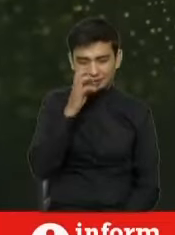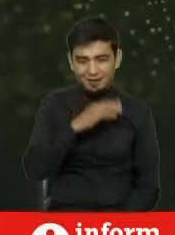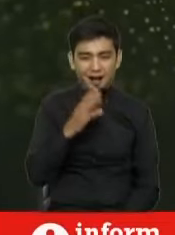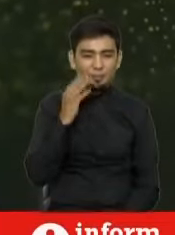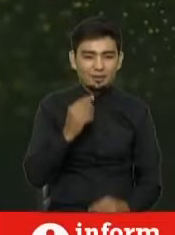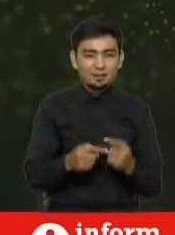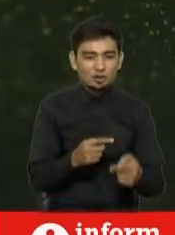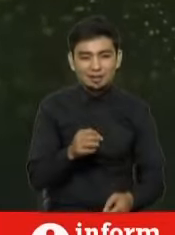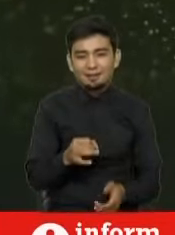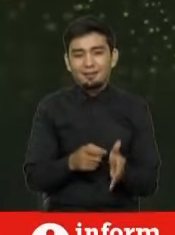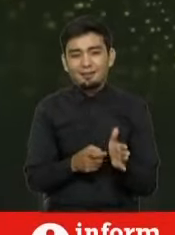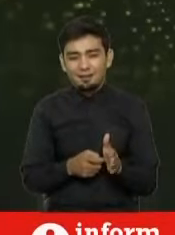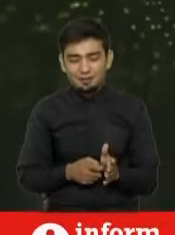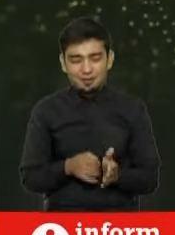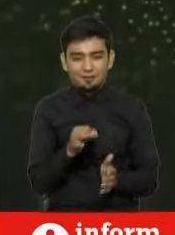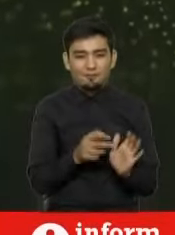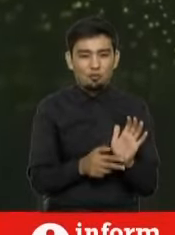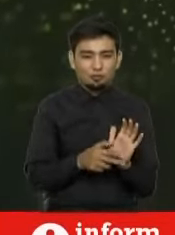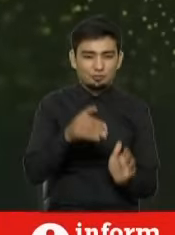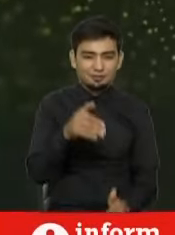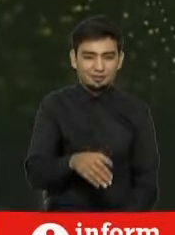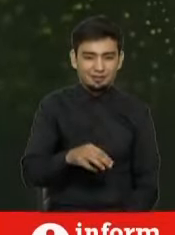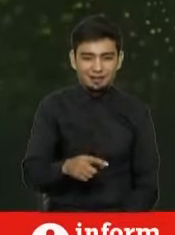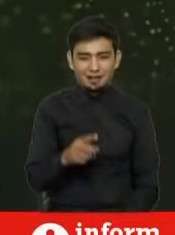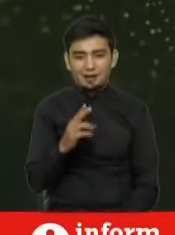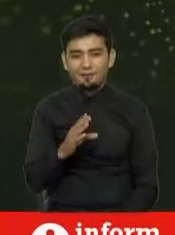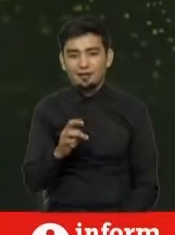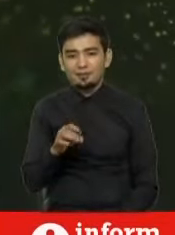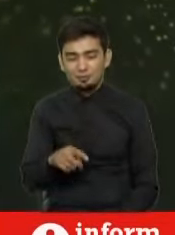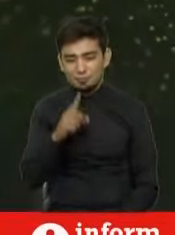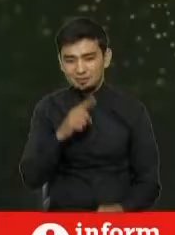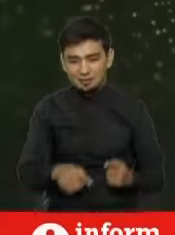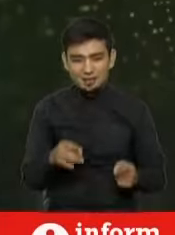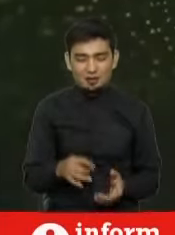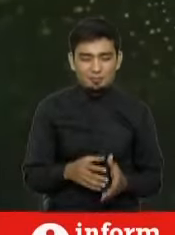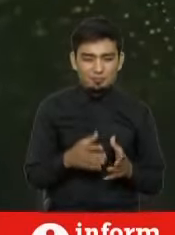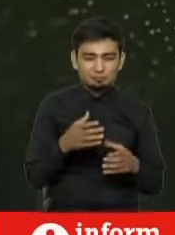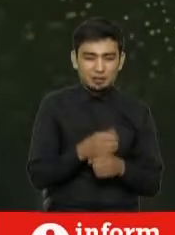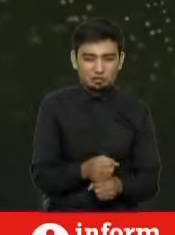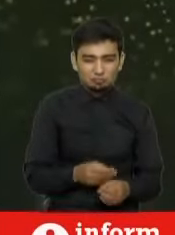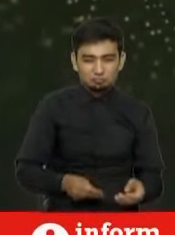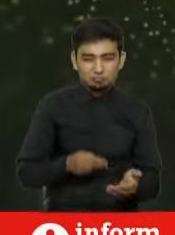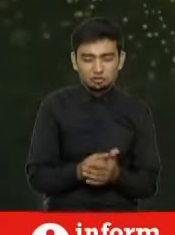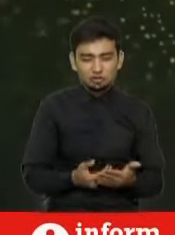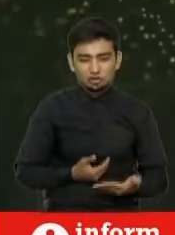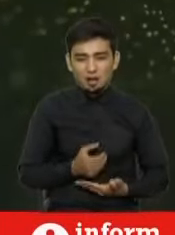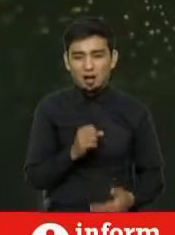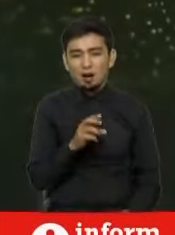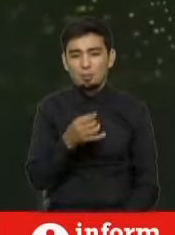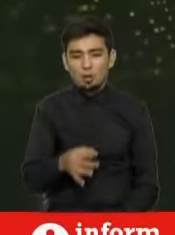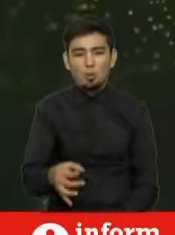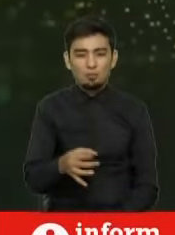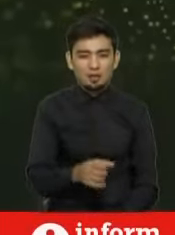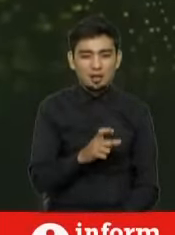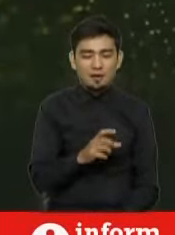и карагандинцы. Почти 80 тысяч тенге за квартал. Меньше всего на эту статью расходов отдали жители Абайской области и